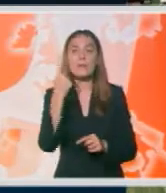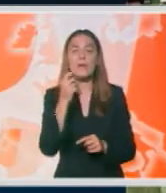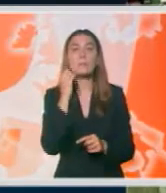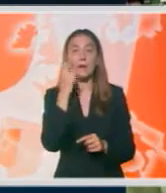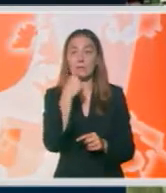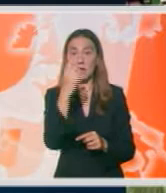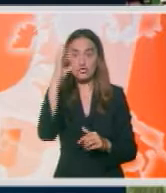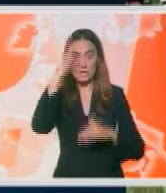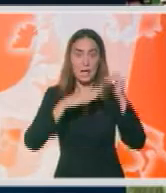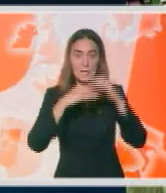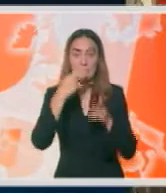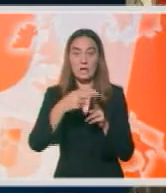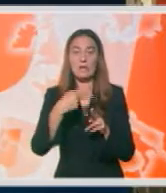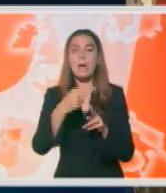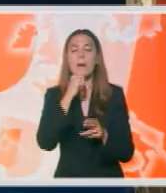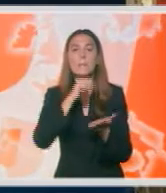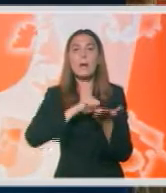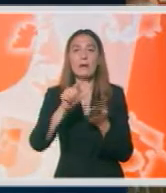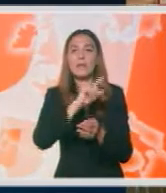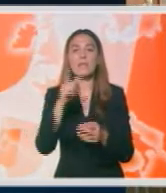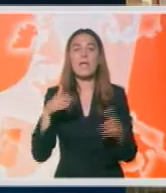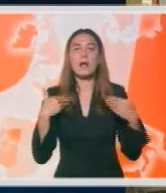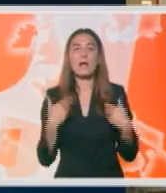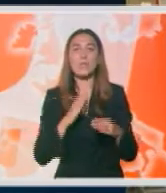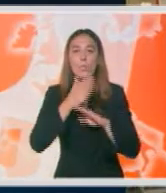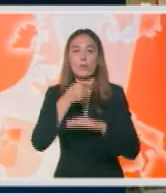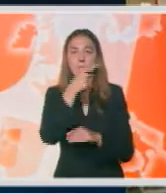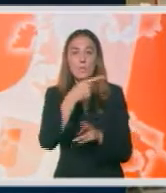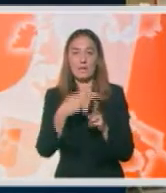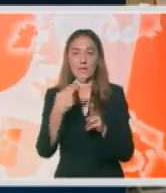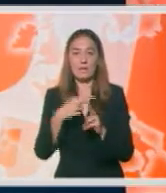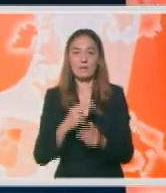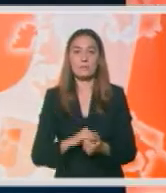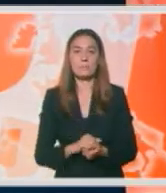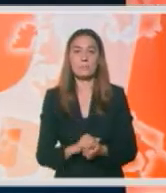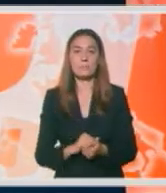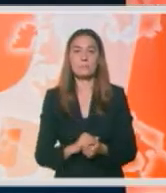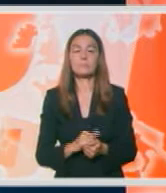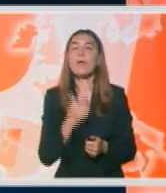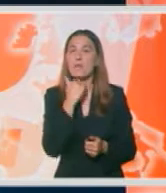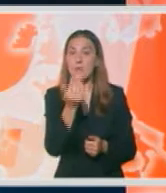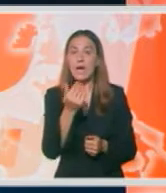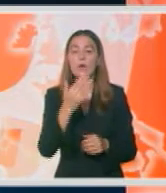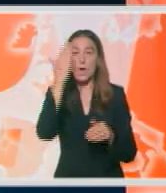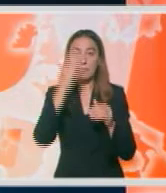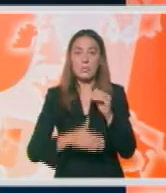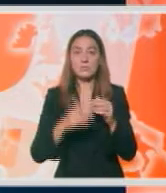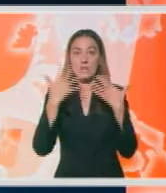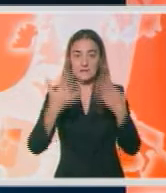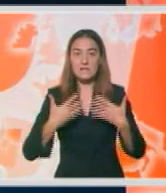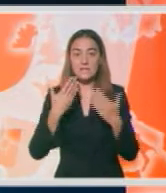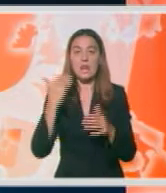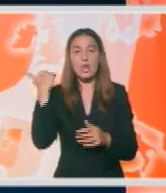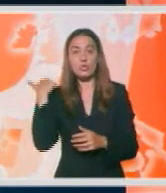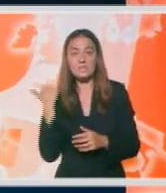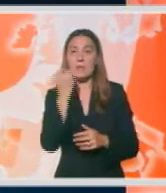je reč o stambenim kreditima, banke i dalje nerado ulaze u ovakve aranžmane. Iako je poslednjih decenija